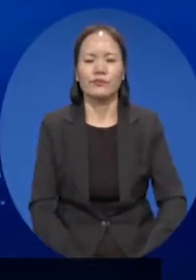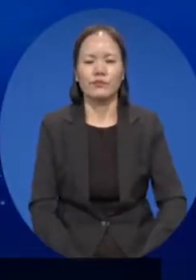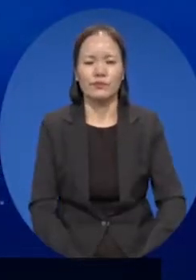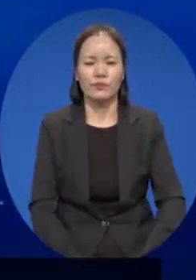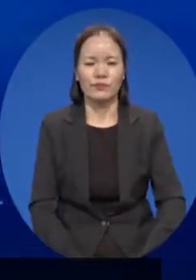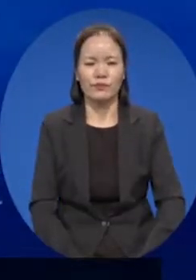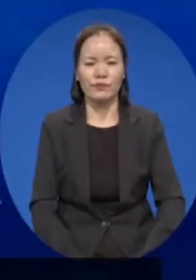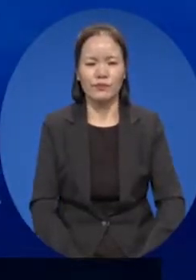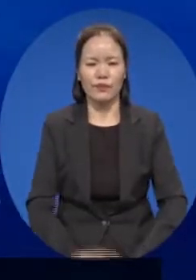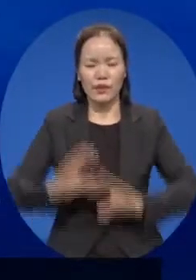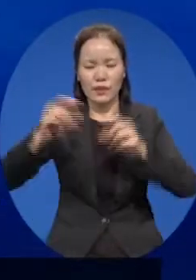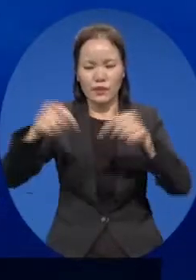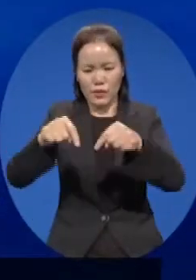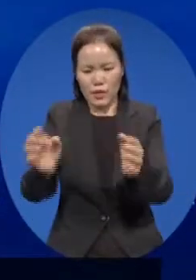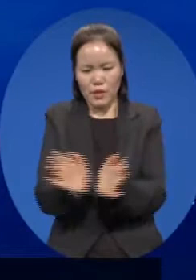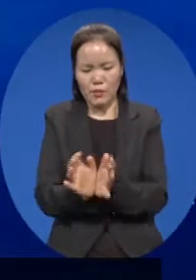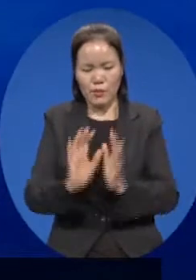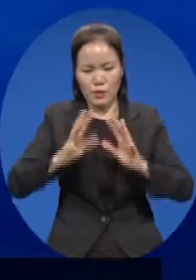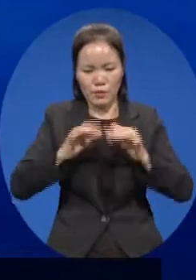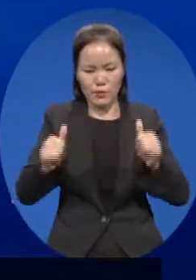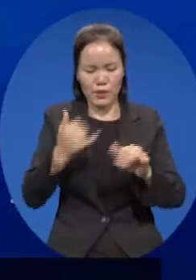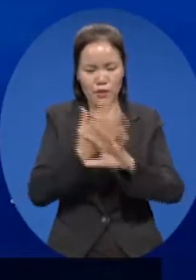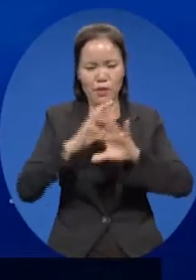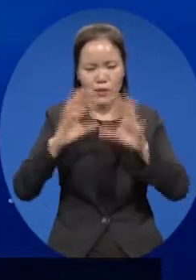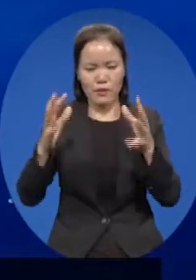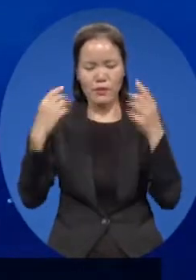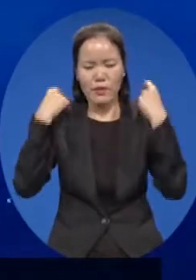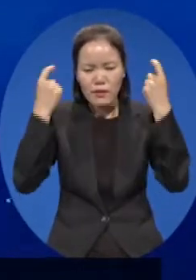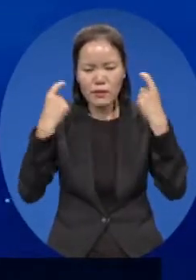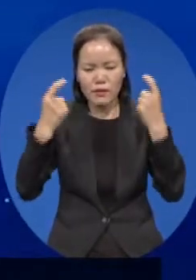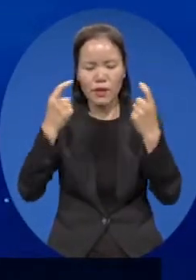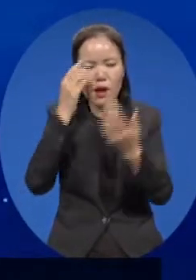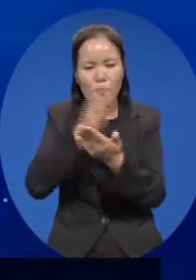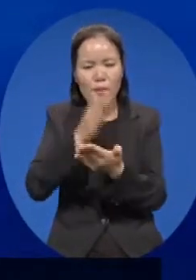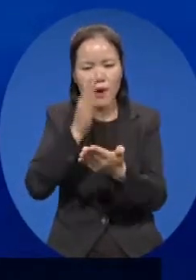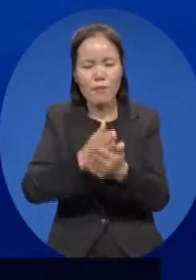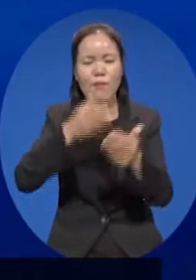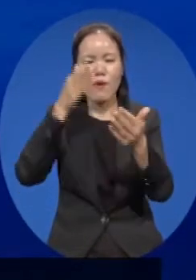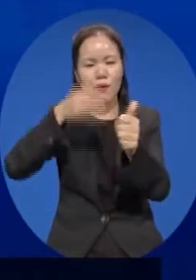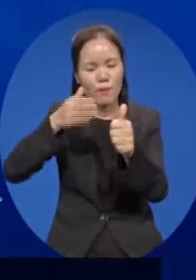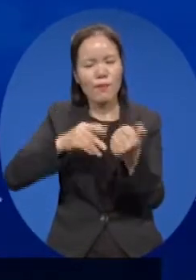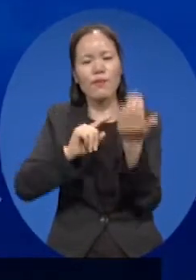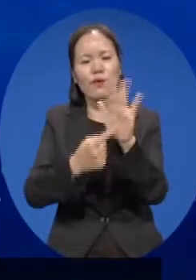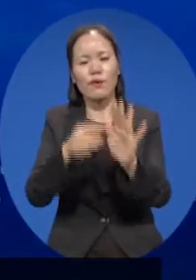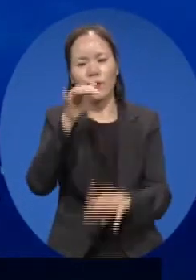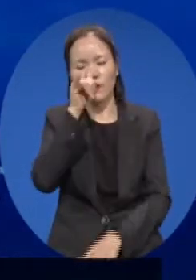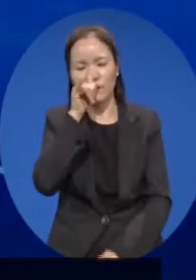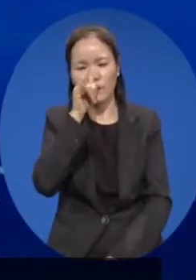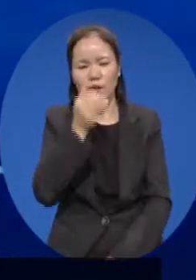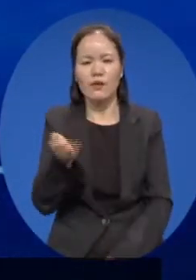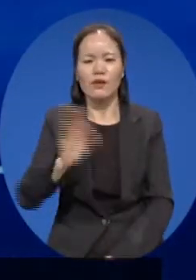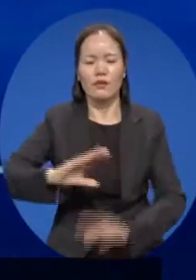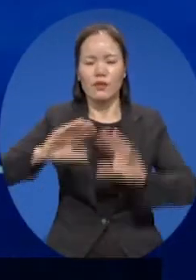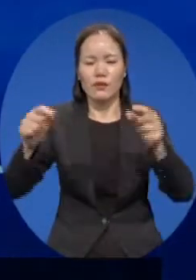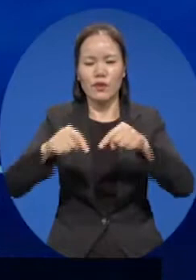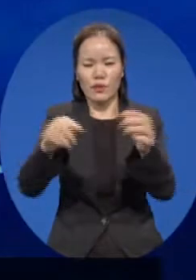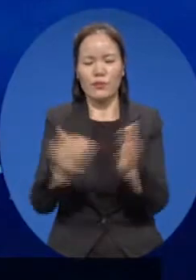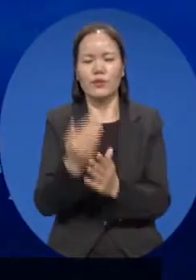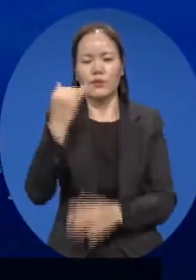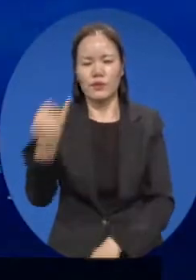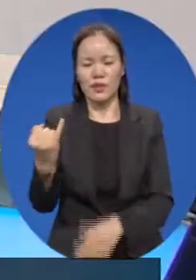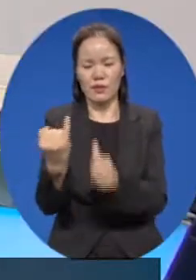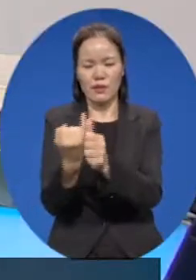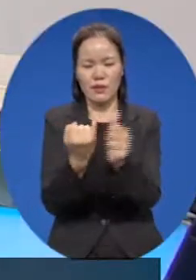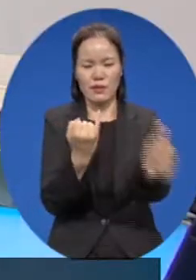뿐만이 아니라 외교부 자체가 국민들에게 해외여행을 자제해달라 이런 권고를 계속해서 냈는데 외교부 장관의 배우자가 이런